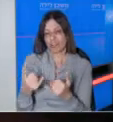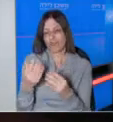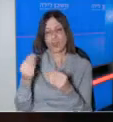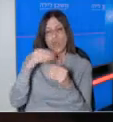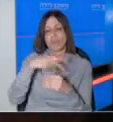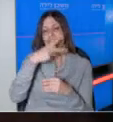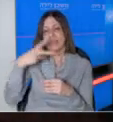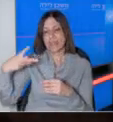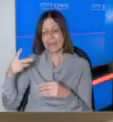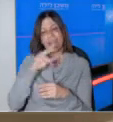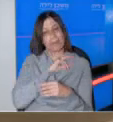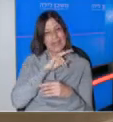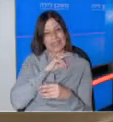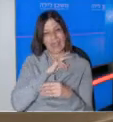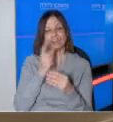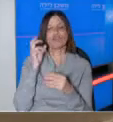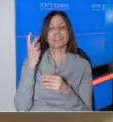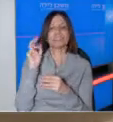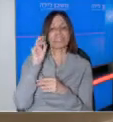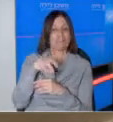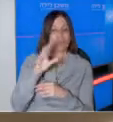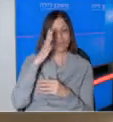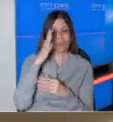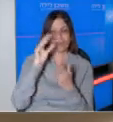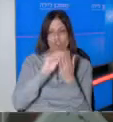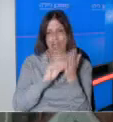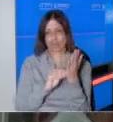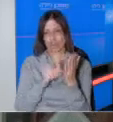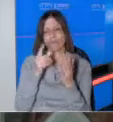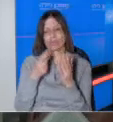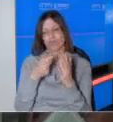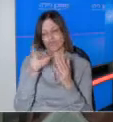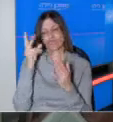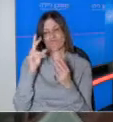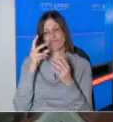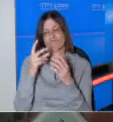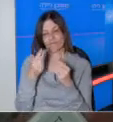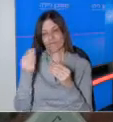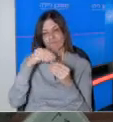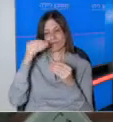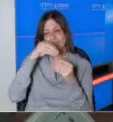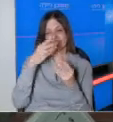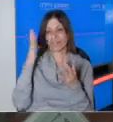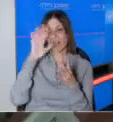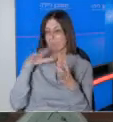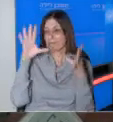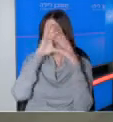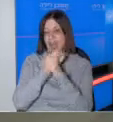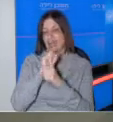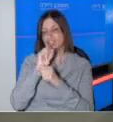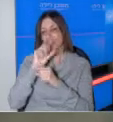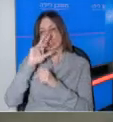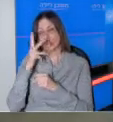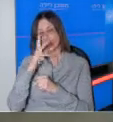דנמרק ובריטניה שהצטרפו ביום חמישי לרשימה, וזה רק הולך ומתאבק, כאמור, כבר בלילה בלילה שבין שלישי לרבי